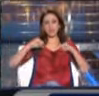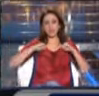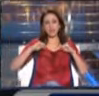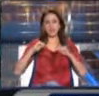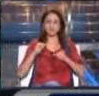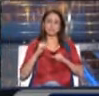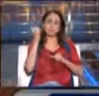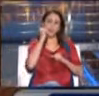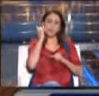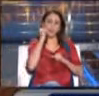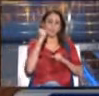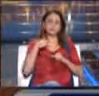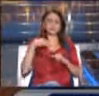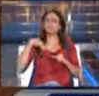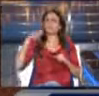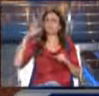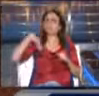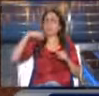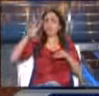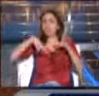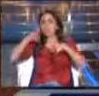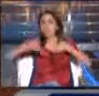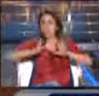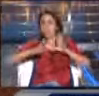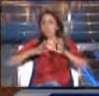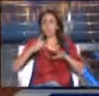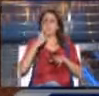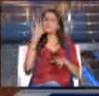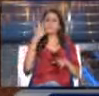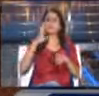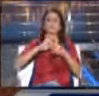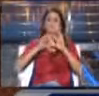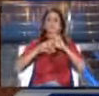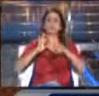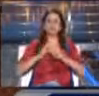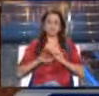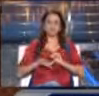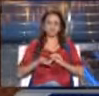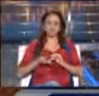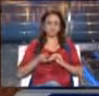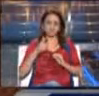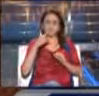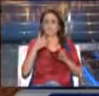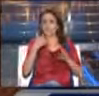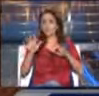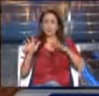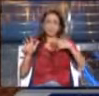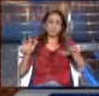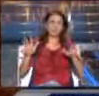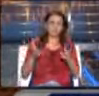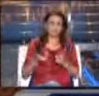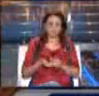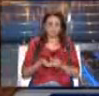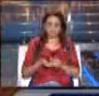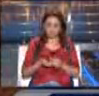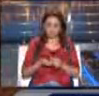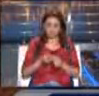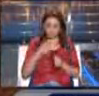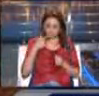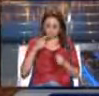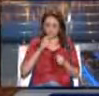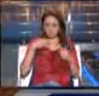هلعب في بورسعيد 5 سنين وان انا مش هروح تاني بورسعيد، مال الرياضه؟ مال الاتجاه الرياضي والاتجاه الجنائي يعني؟ ومال معاقبه الاتجاه